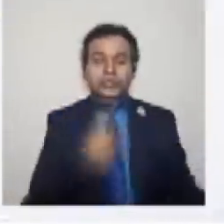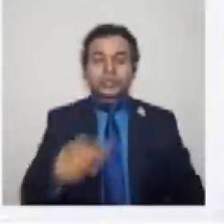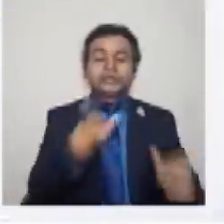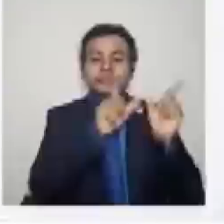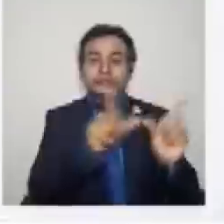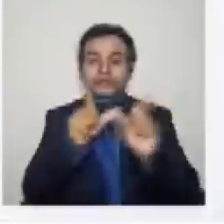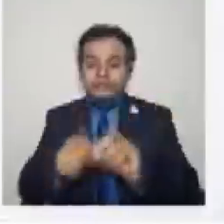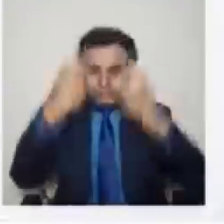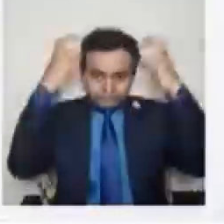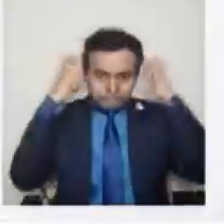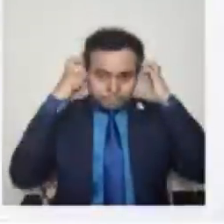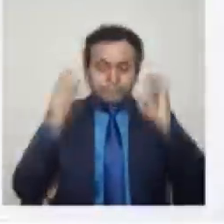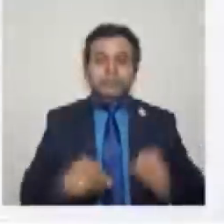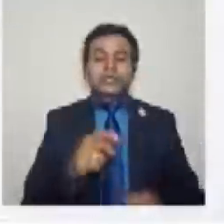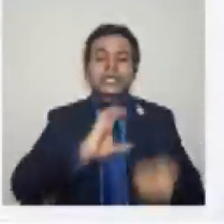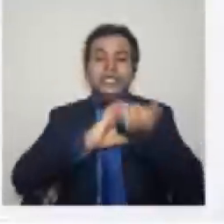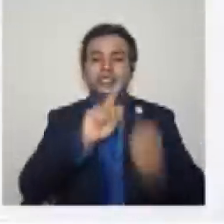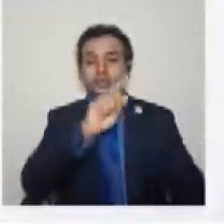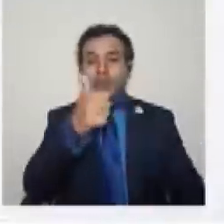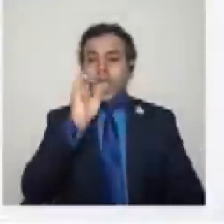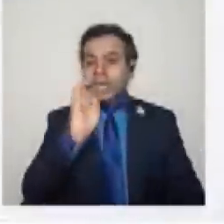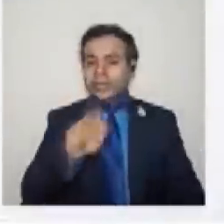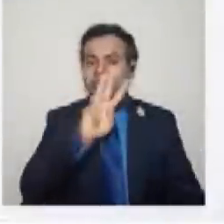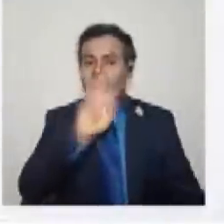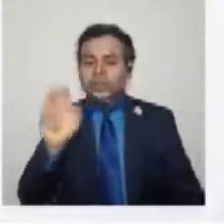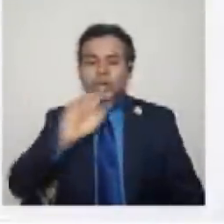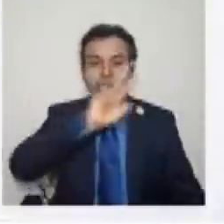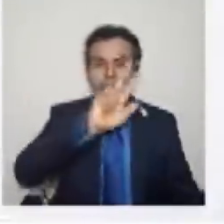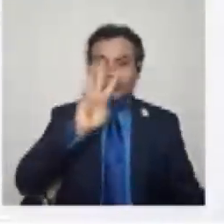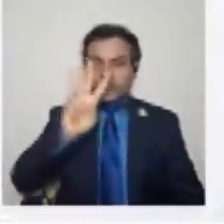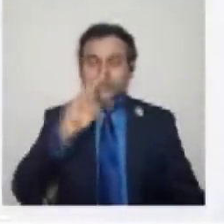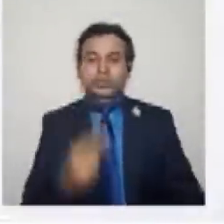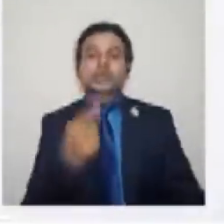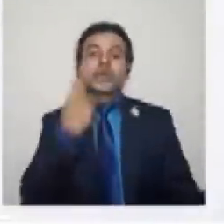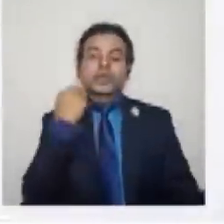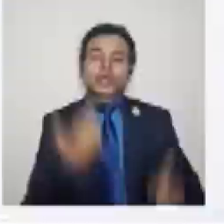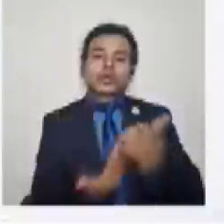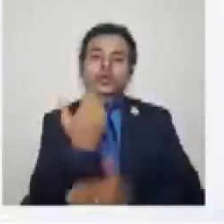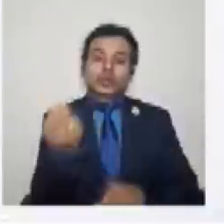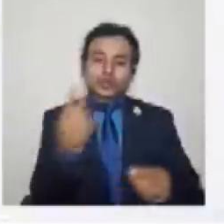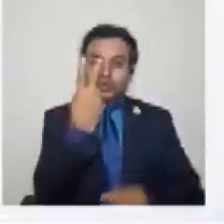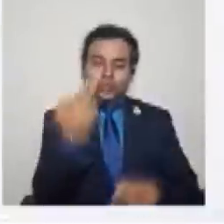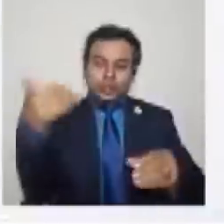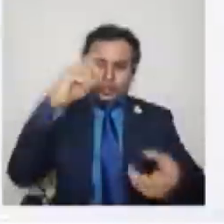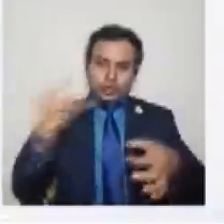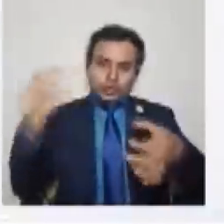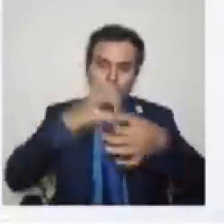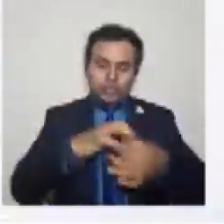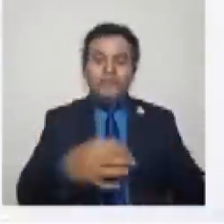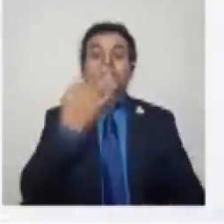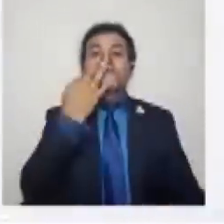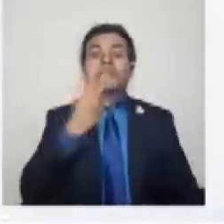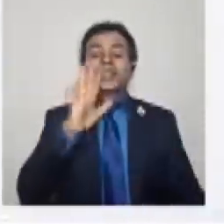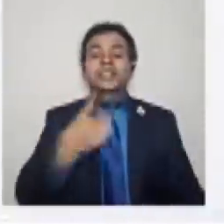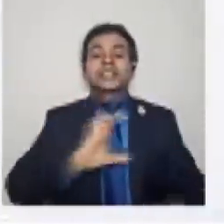1,24,20,103টি। অনলাইন প্ল্যাটফর্ম মুক্ত পাঠে হটলাইনে সেবা দেওয়ার জন্য প্রশিক্ষণপ্রাপ্ত চিকিৎসক 16,383 জন,